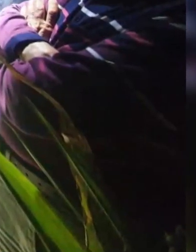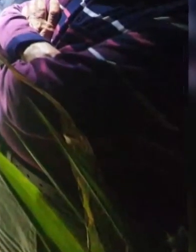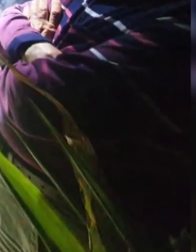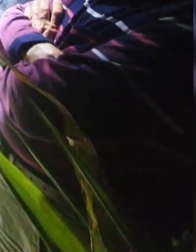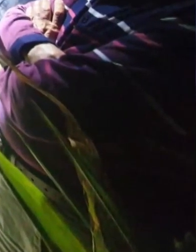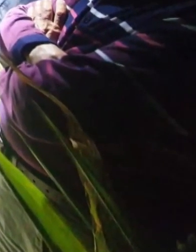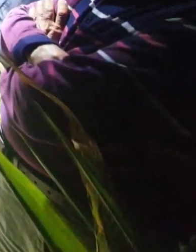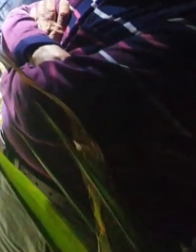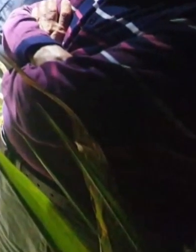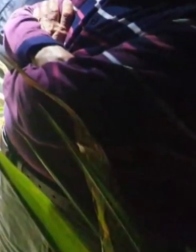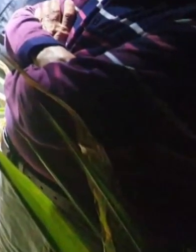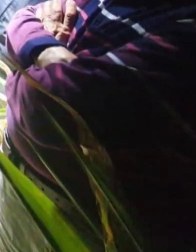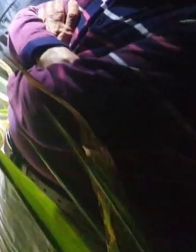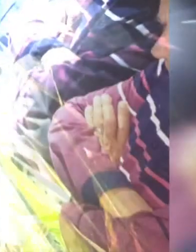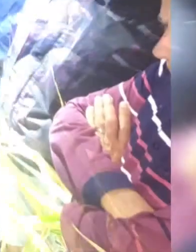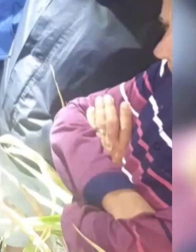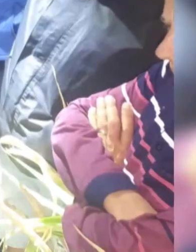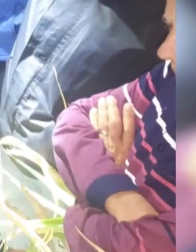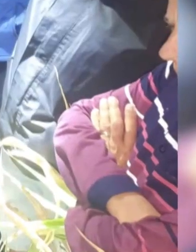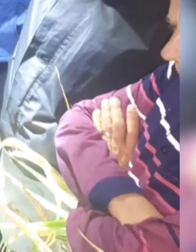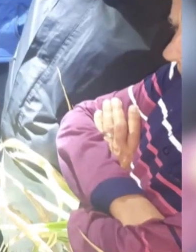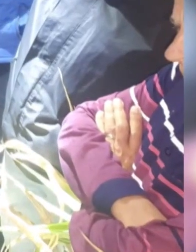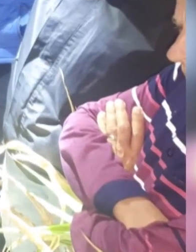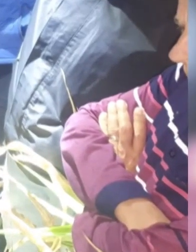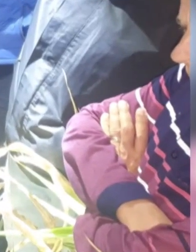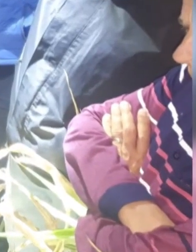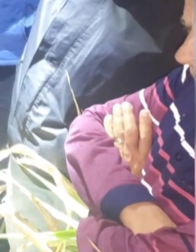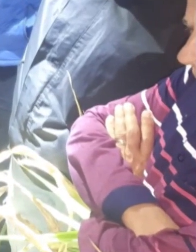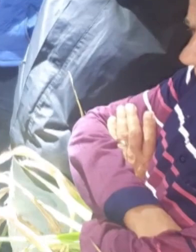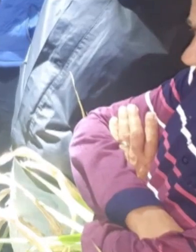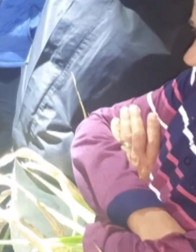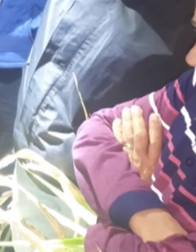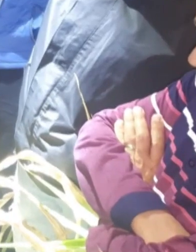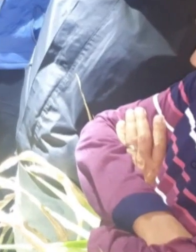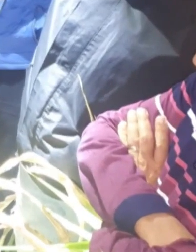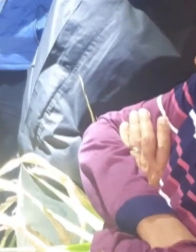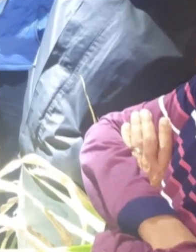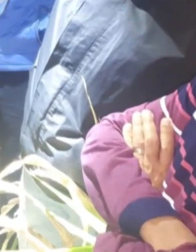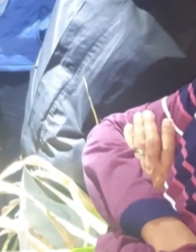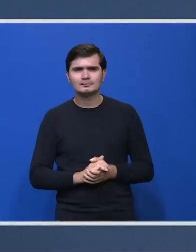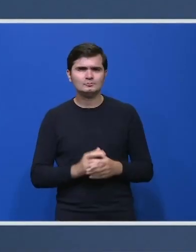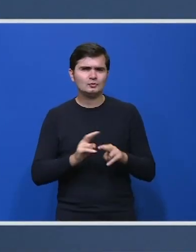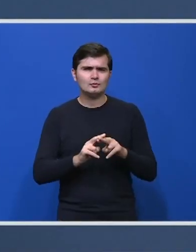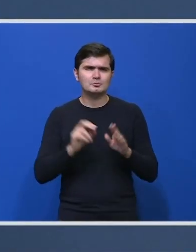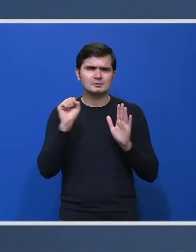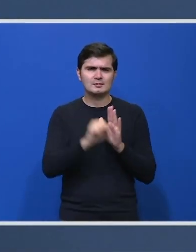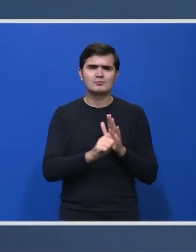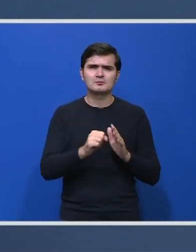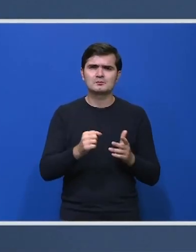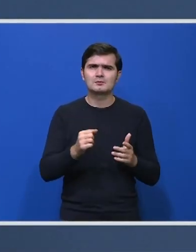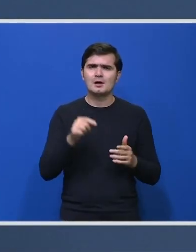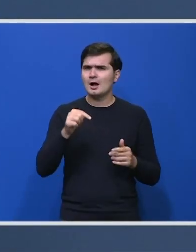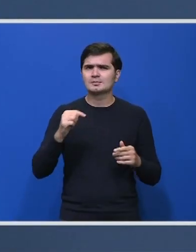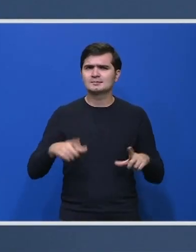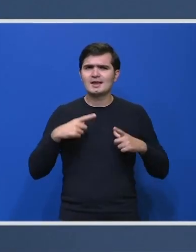cerut prefecților să centralizeze culturile afectate. Vrancea, spune el, a devenit polul secetei în România. Asta există, o